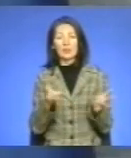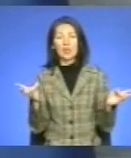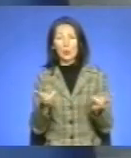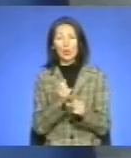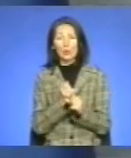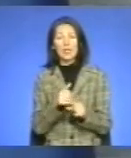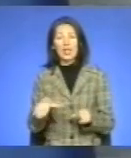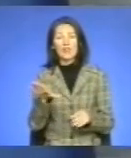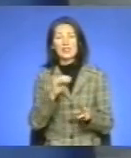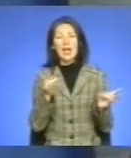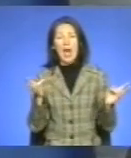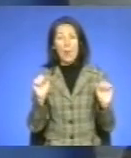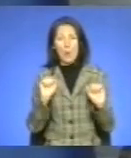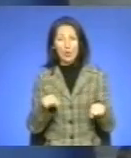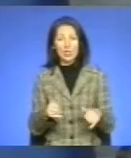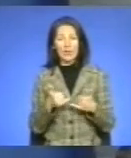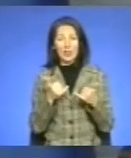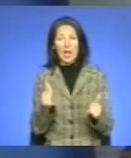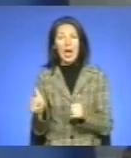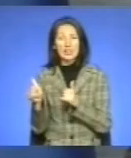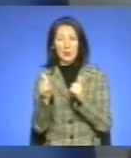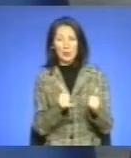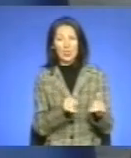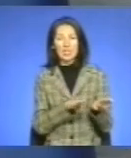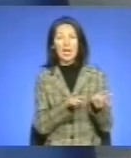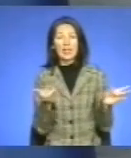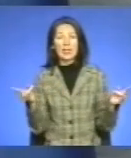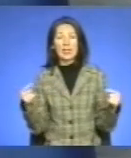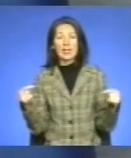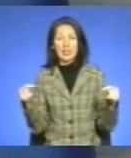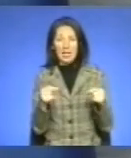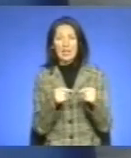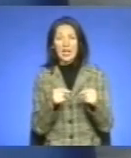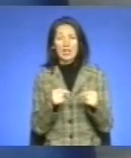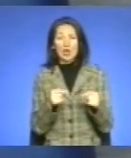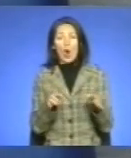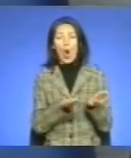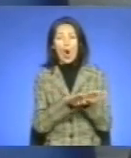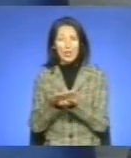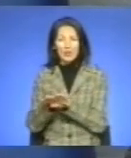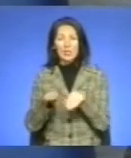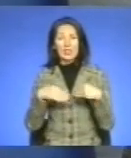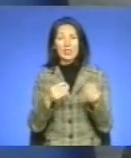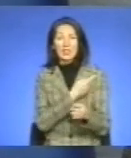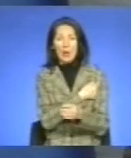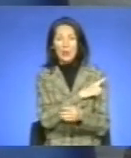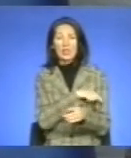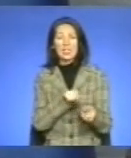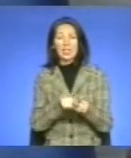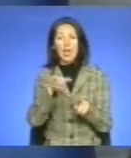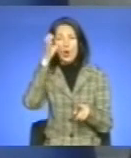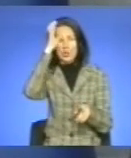все можливе для забезпечення належного рівня надання медичних та освітніх послуг,